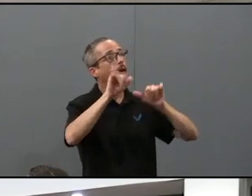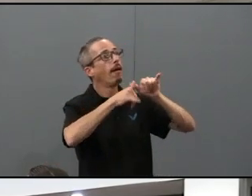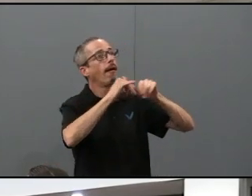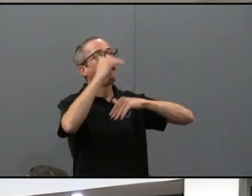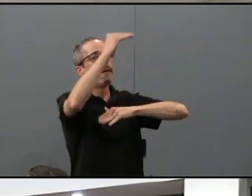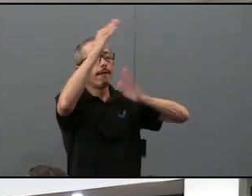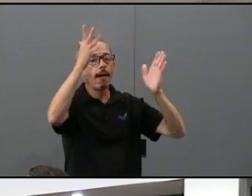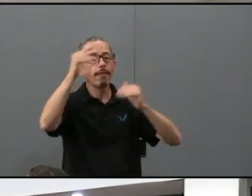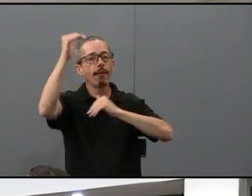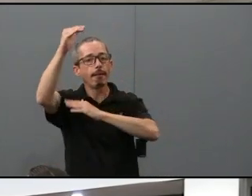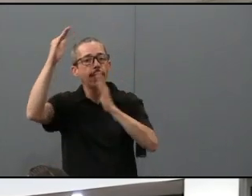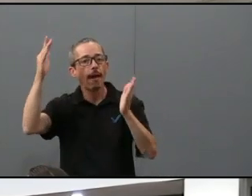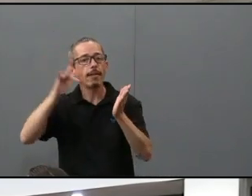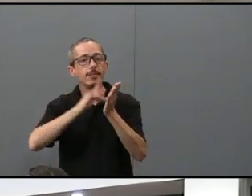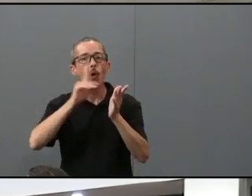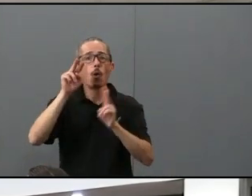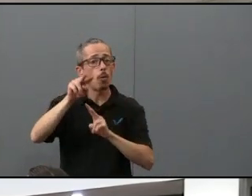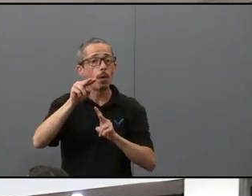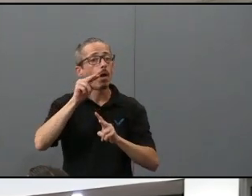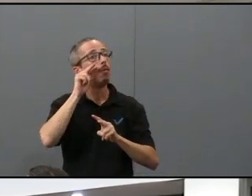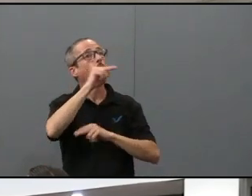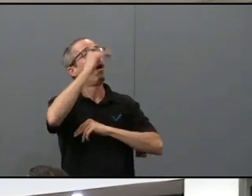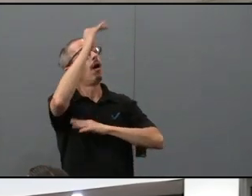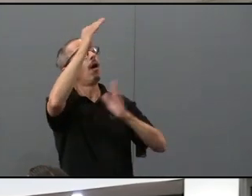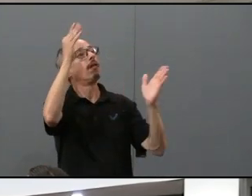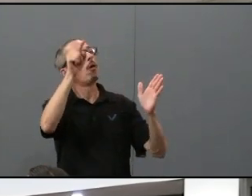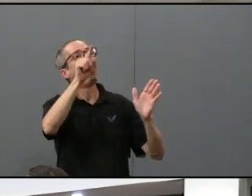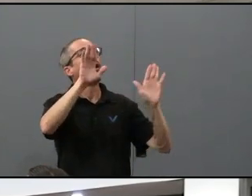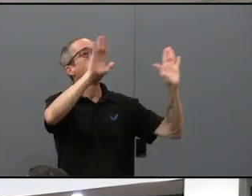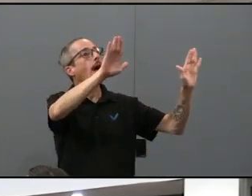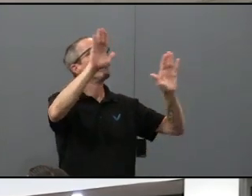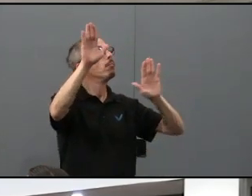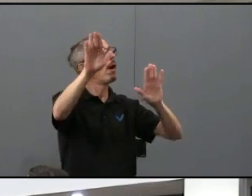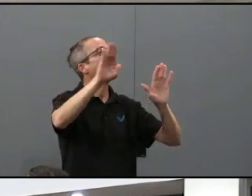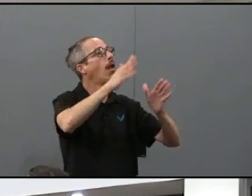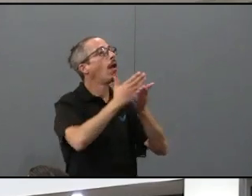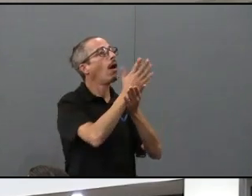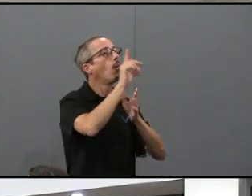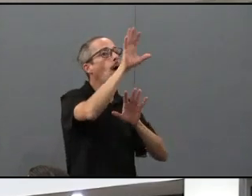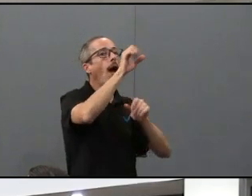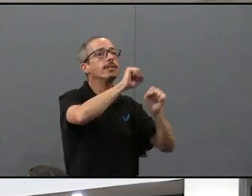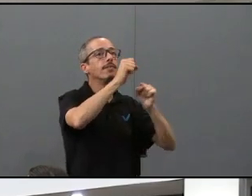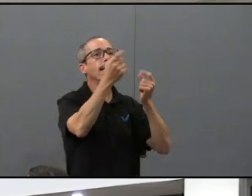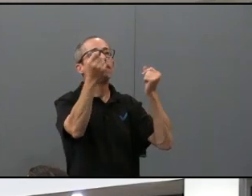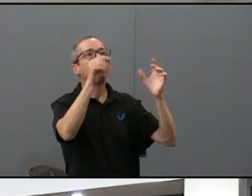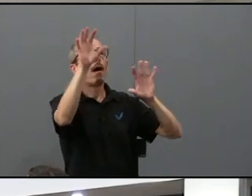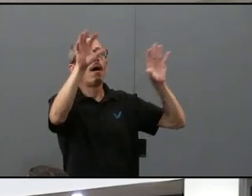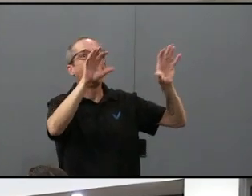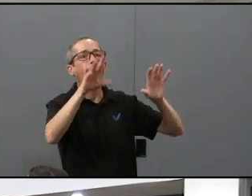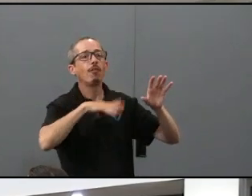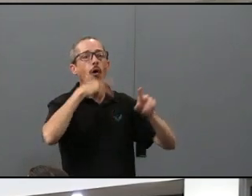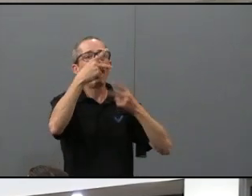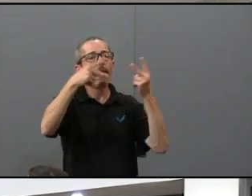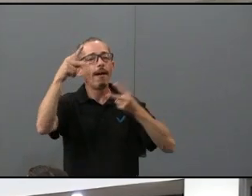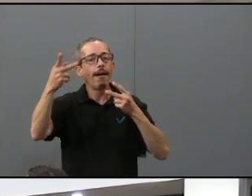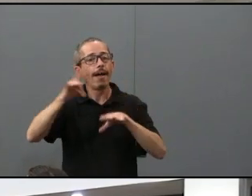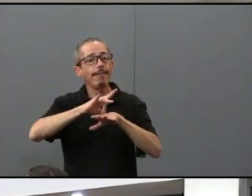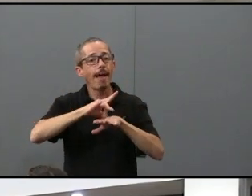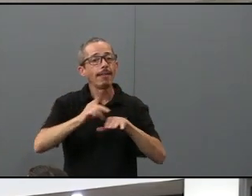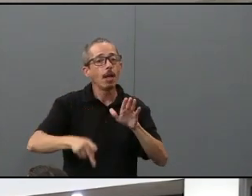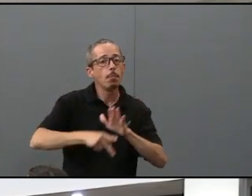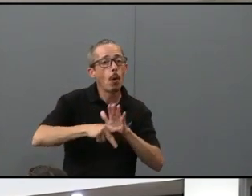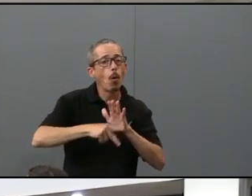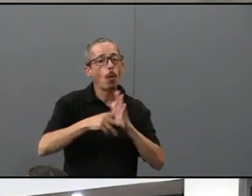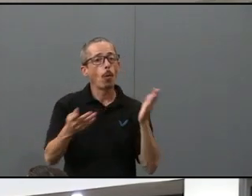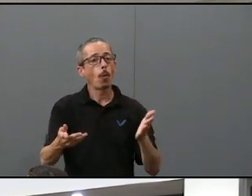places de si sans ncessèrement regarder en ligne euh de voir qu'est-ce qui se passe puis aussi que ce soit les terrains de basket